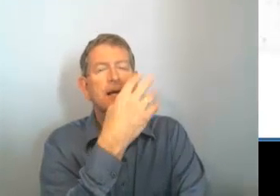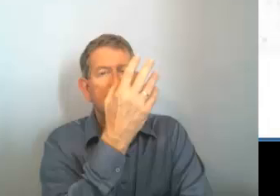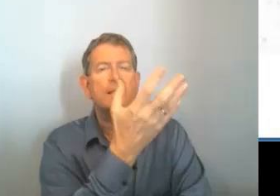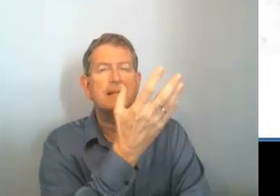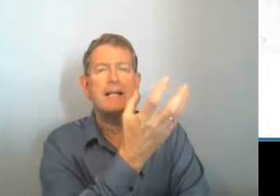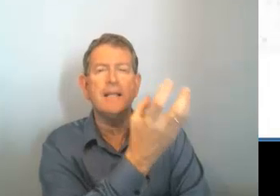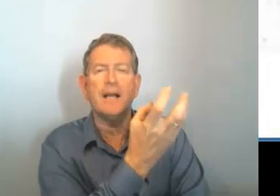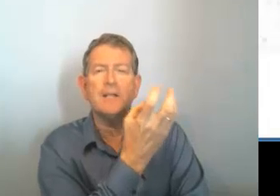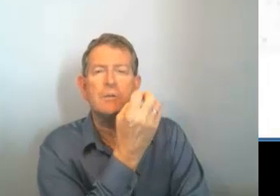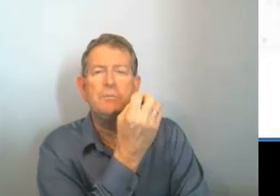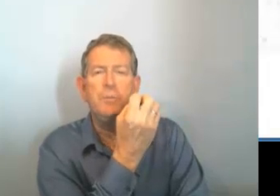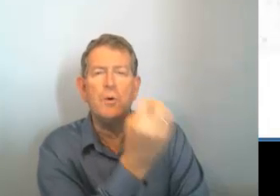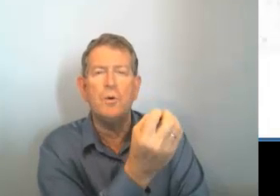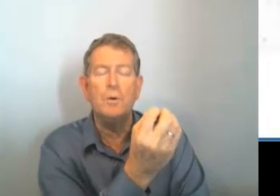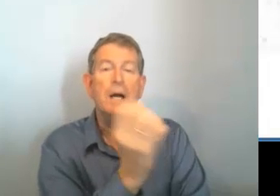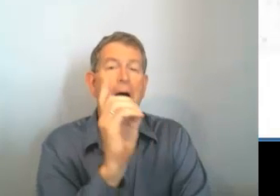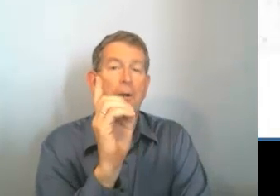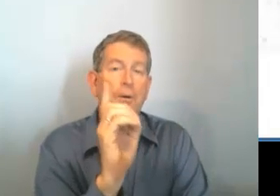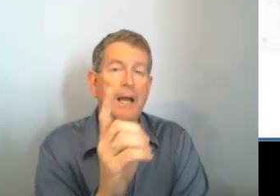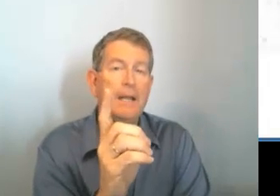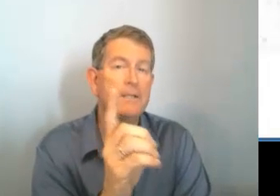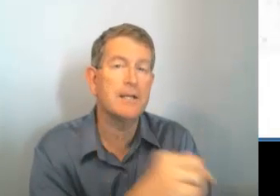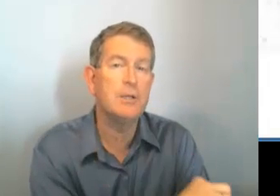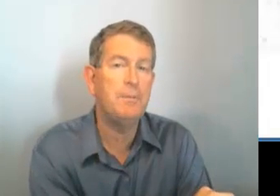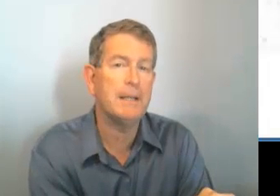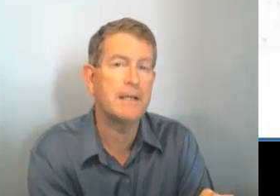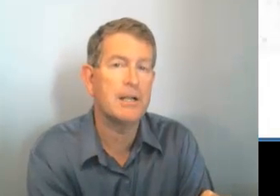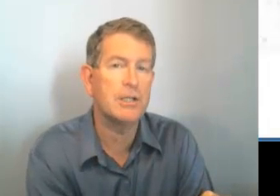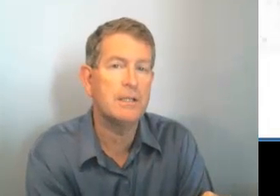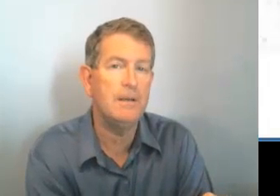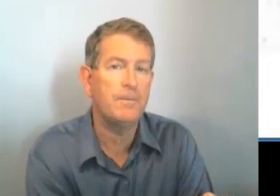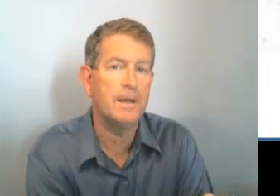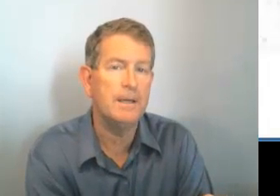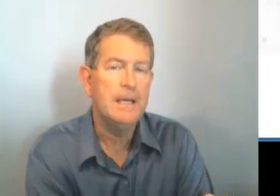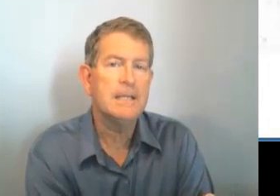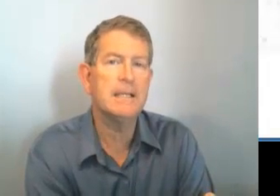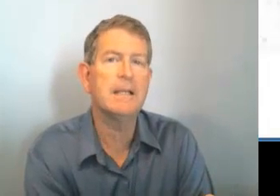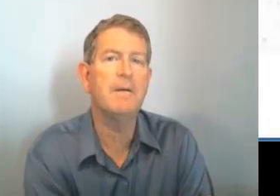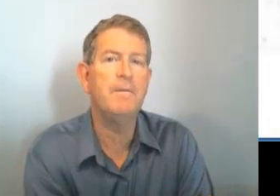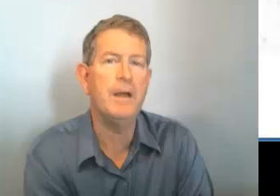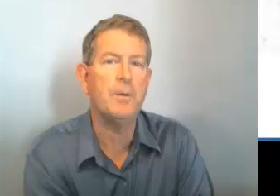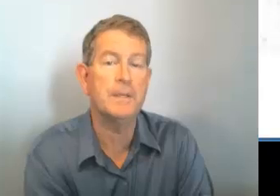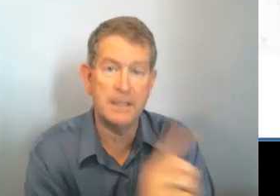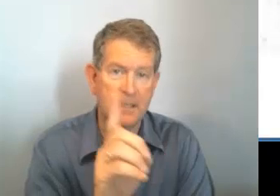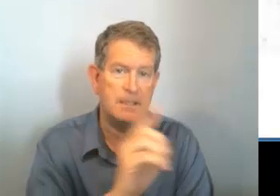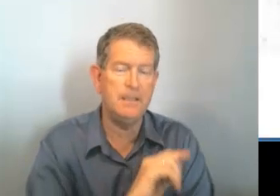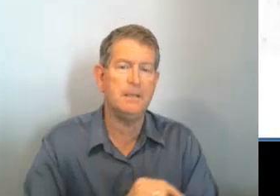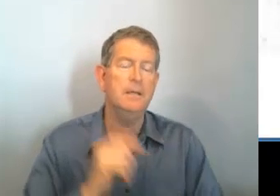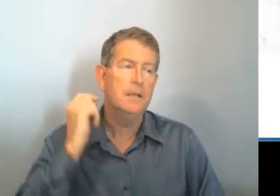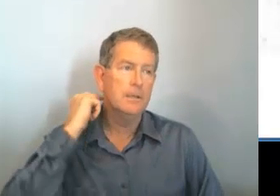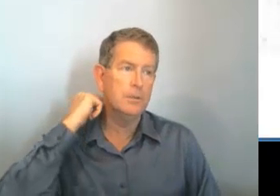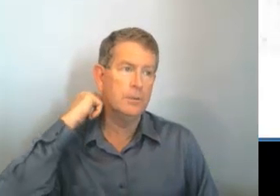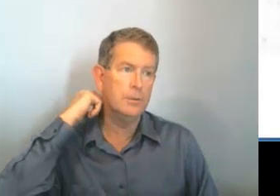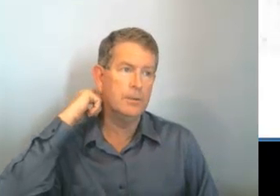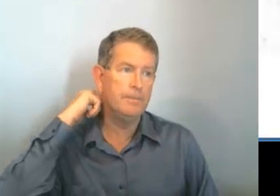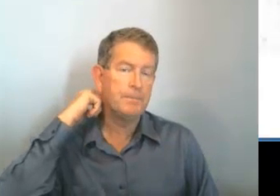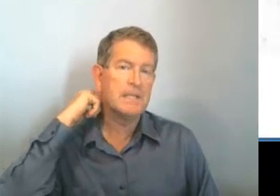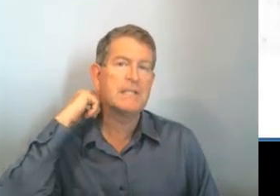s'intéresse. Il s'intéresse beaucoup. Alors là, il ne s'agit pas d'un adjectif, hein. C'est un verbe, c'est-à-dire